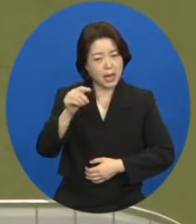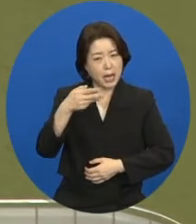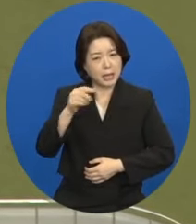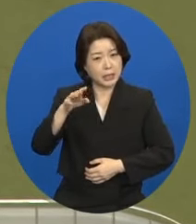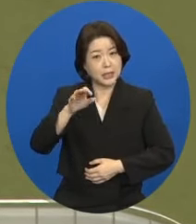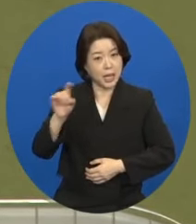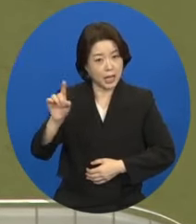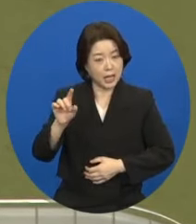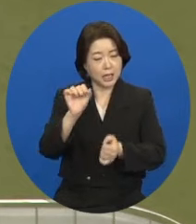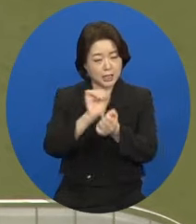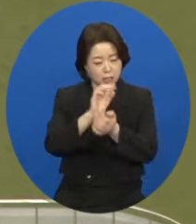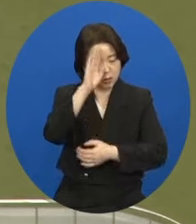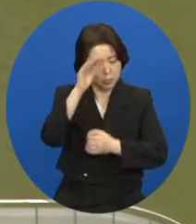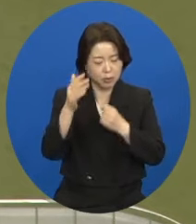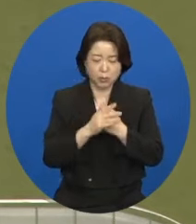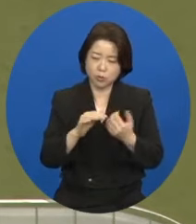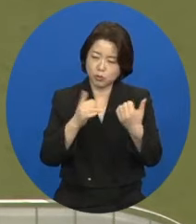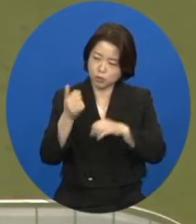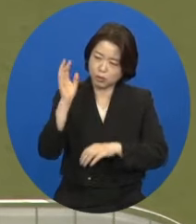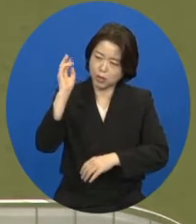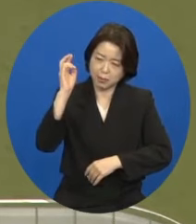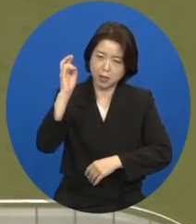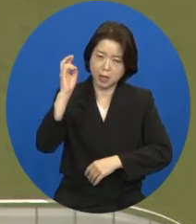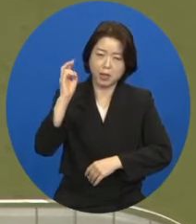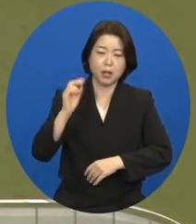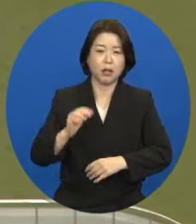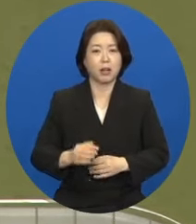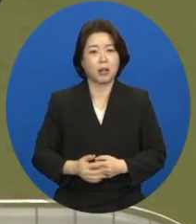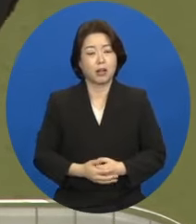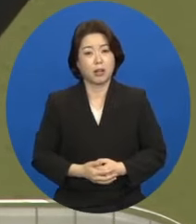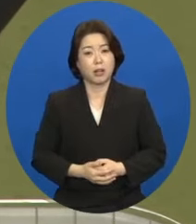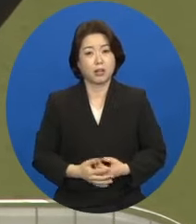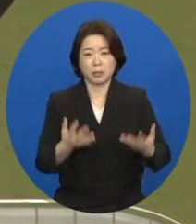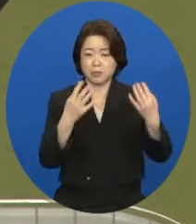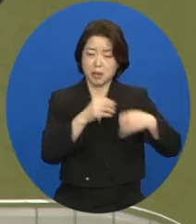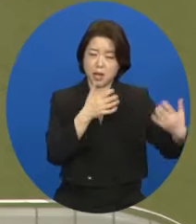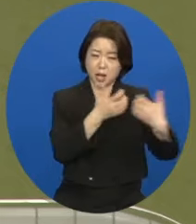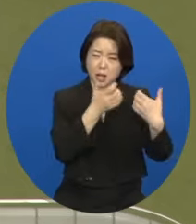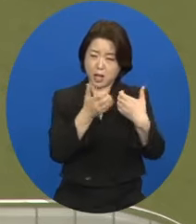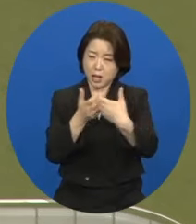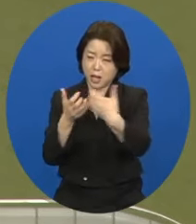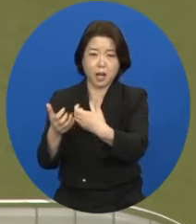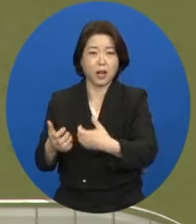말이 맞다면요 이런 겁니다. 숱한 전쟁에서 수많은